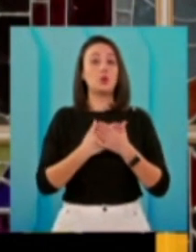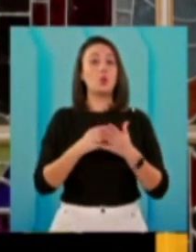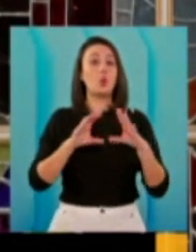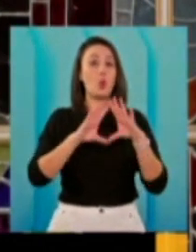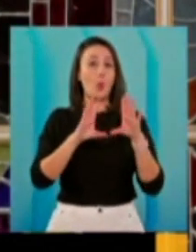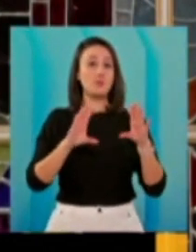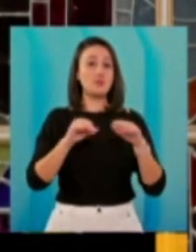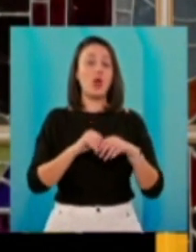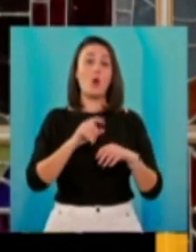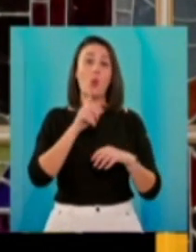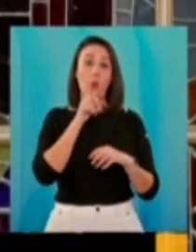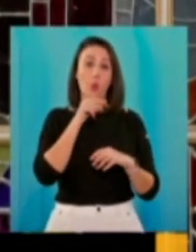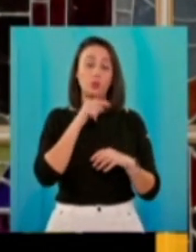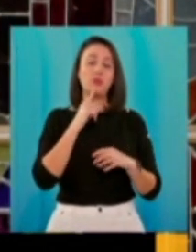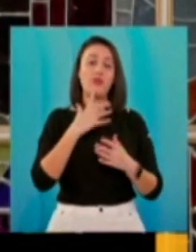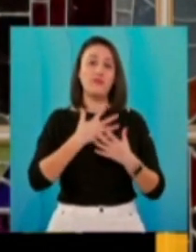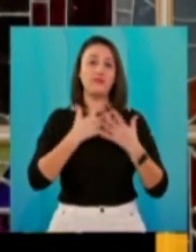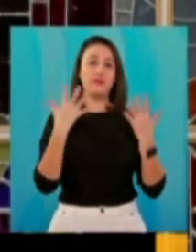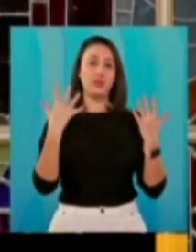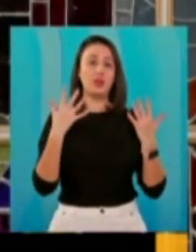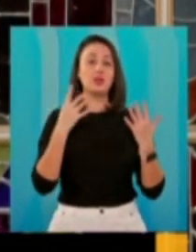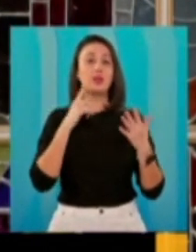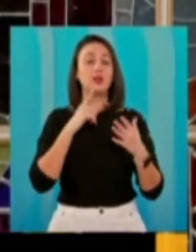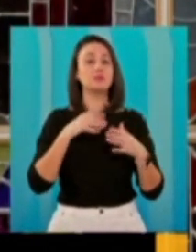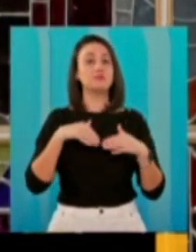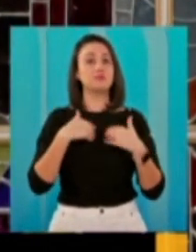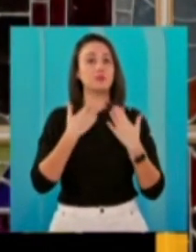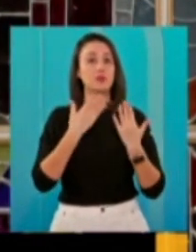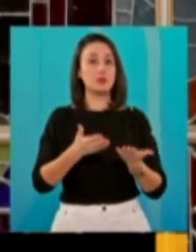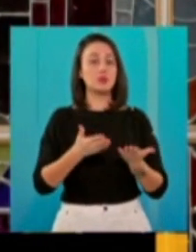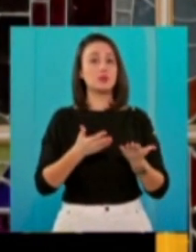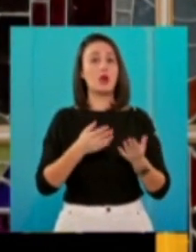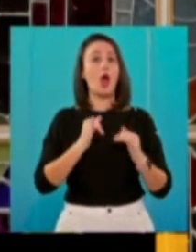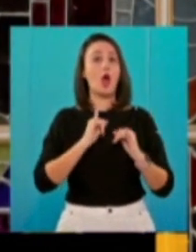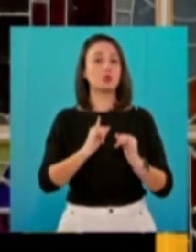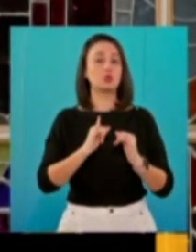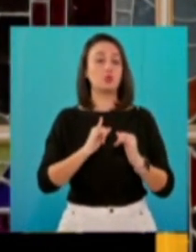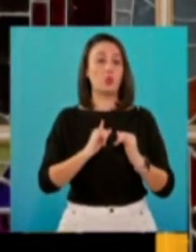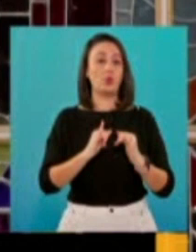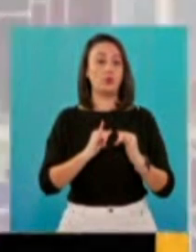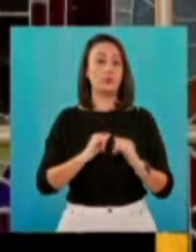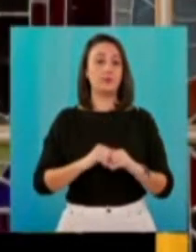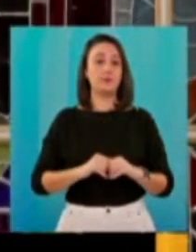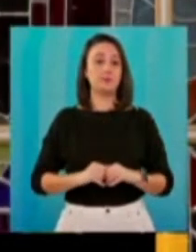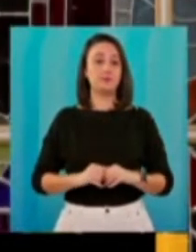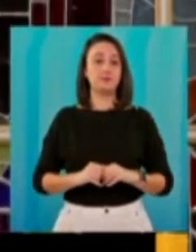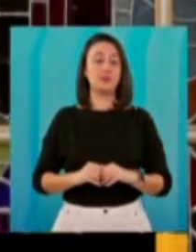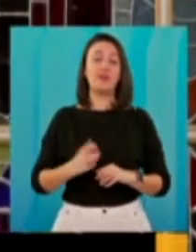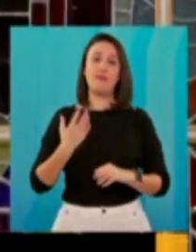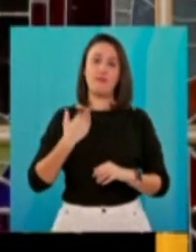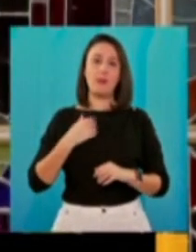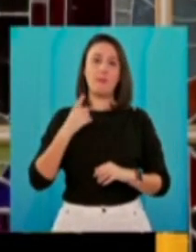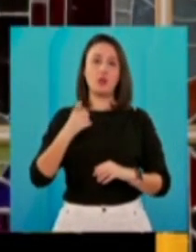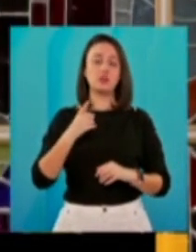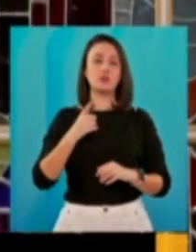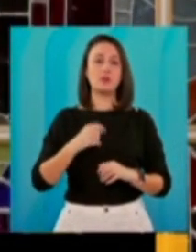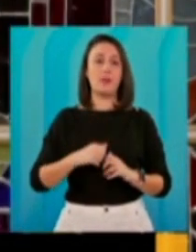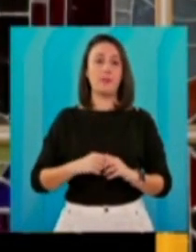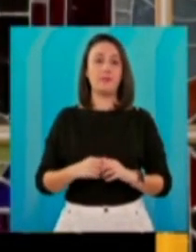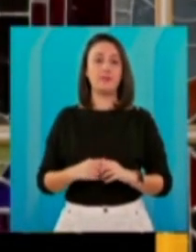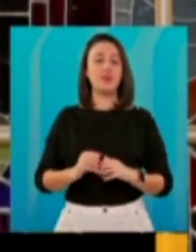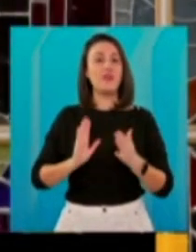România, unde, evident, li se dă asistența cuvenită. Dorim ca aceste